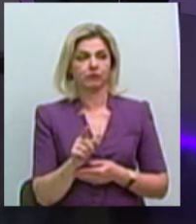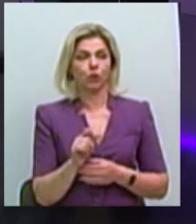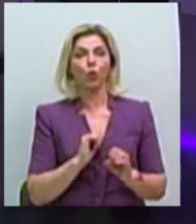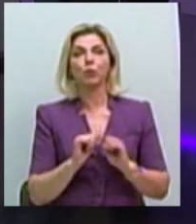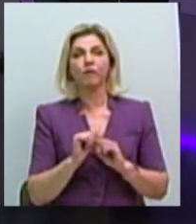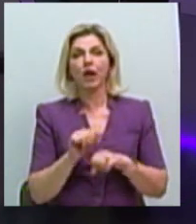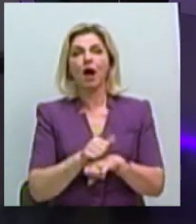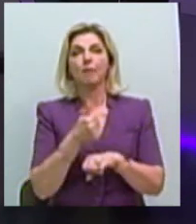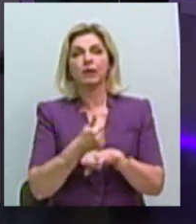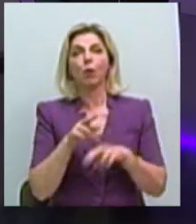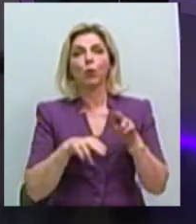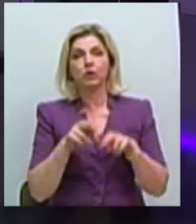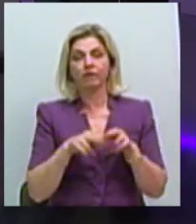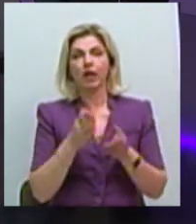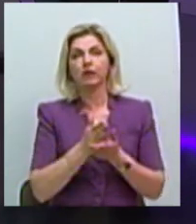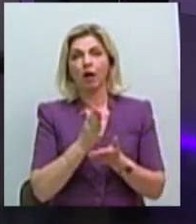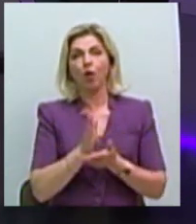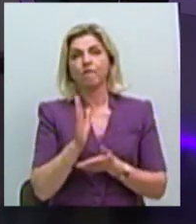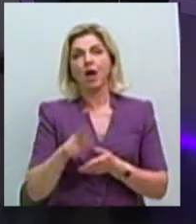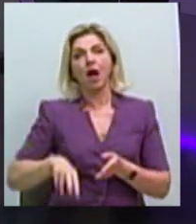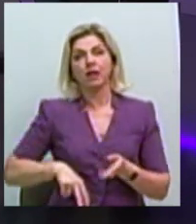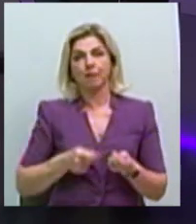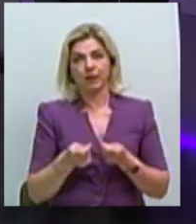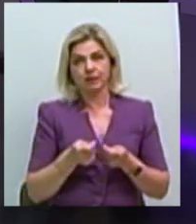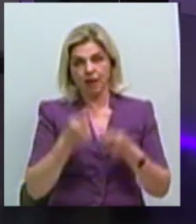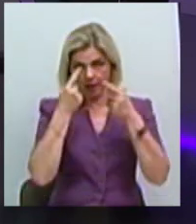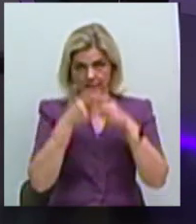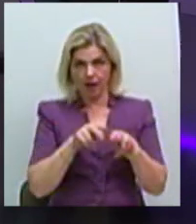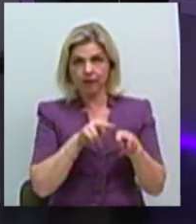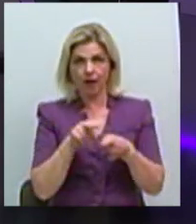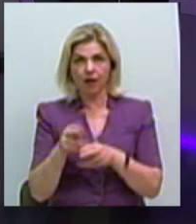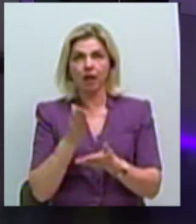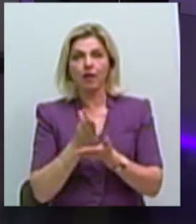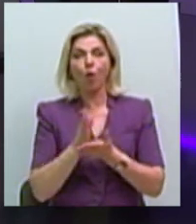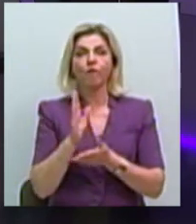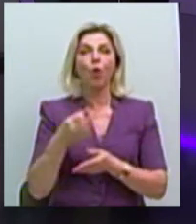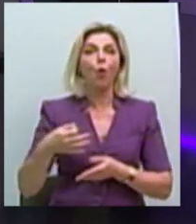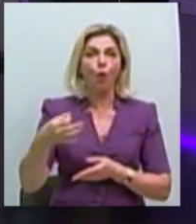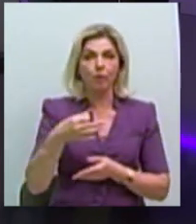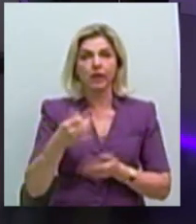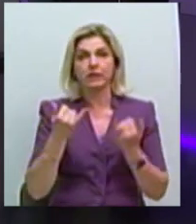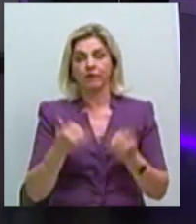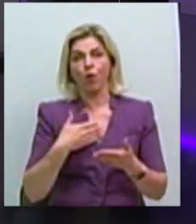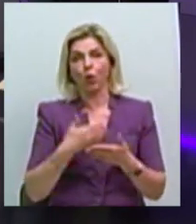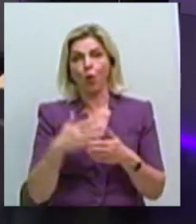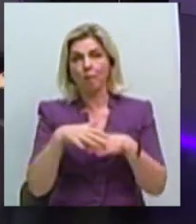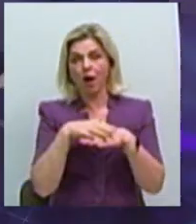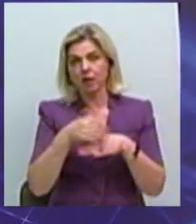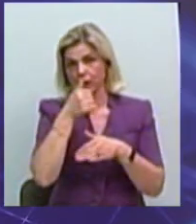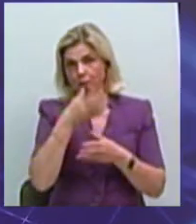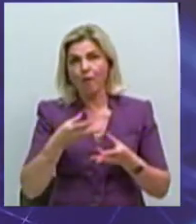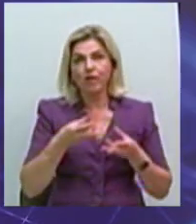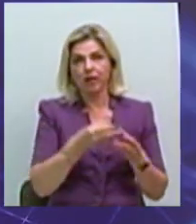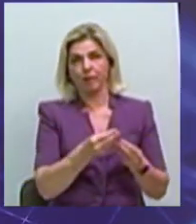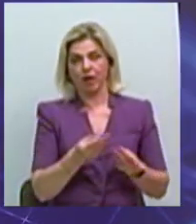управління капітального будівництва знаходиться в адміністрації, технагляд знаходиться в області, і сьогодні громада не може впливати на цей, ми